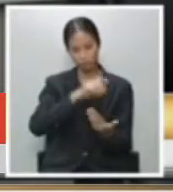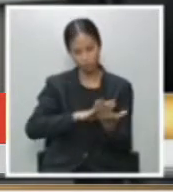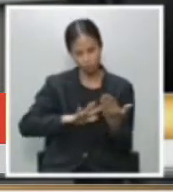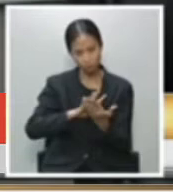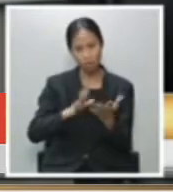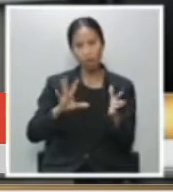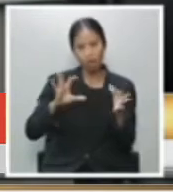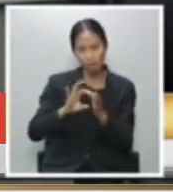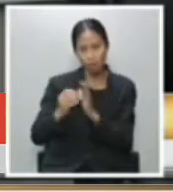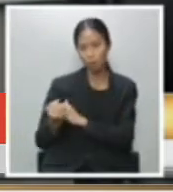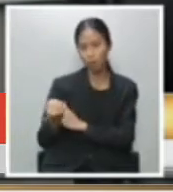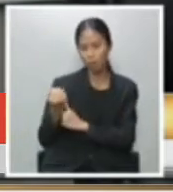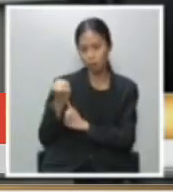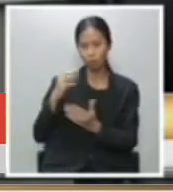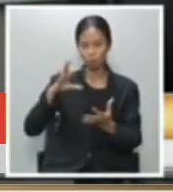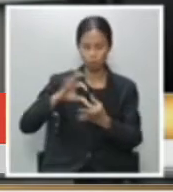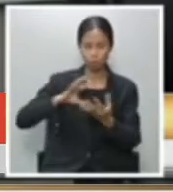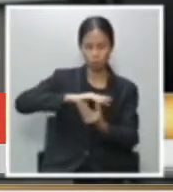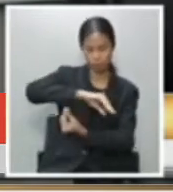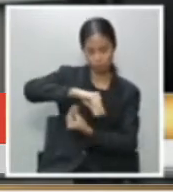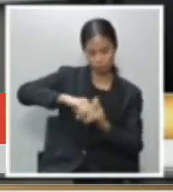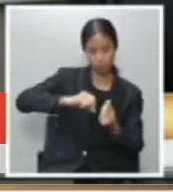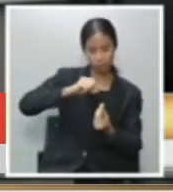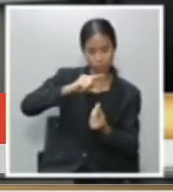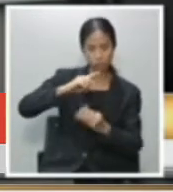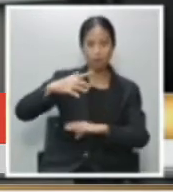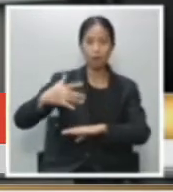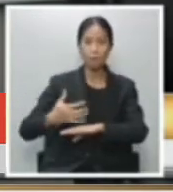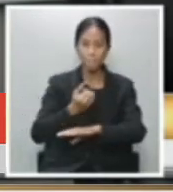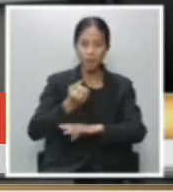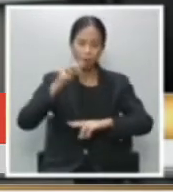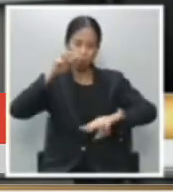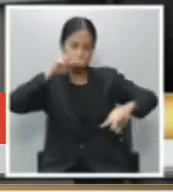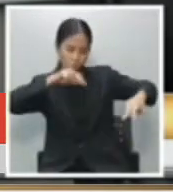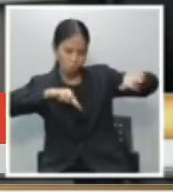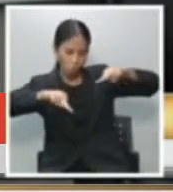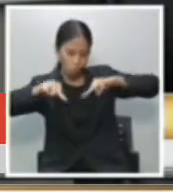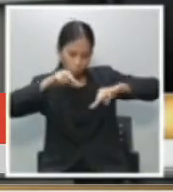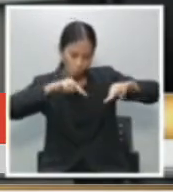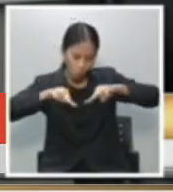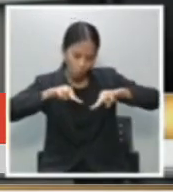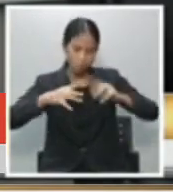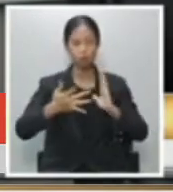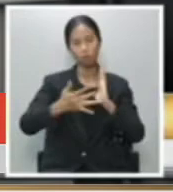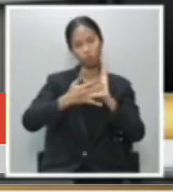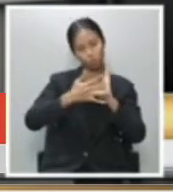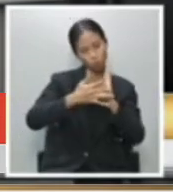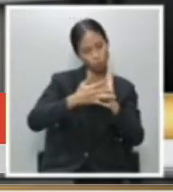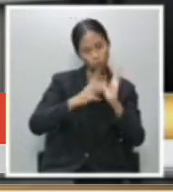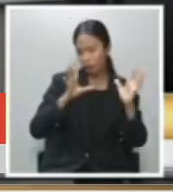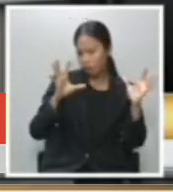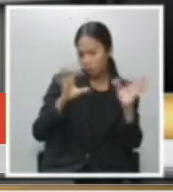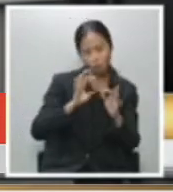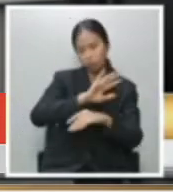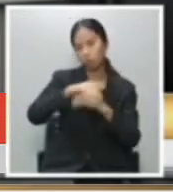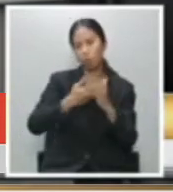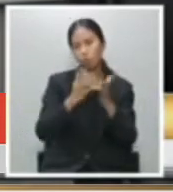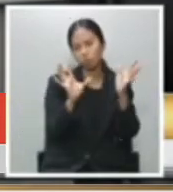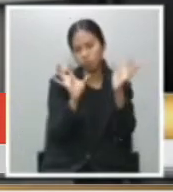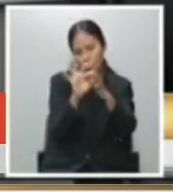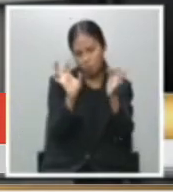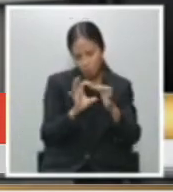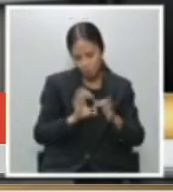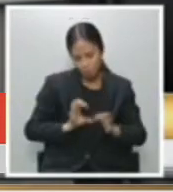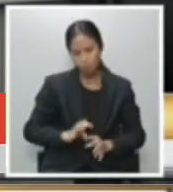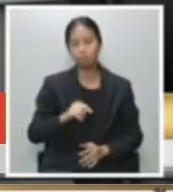งเศรษฐกิจการเมืองการปกครองเทคโนโลยีสารสนเทศเกี่ยวทั้งหมดครับเพราะ